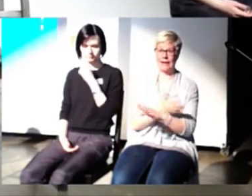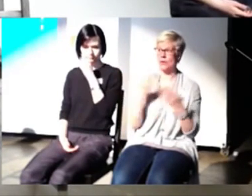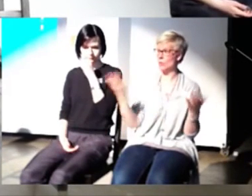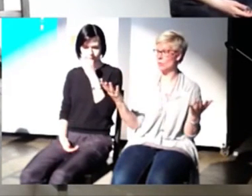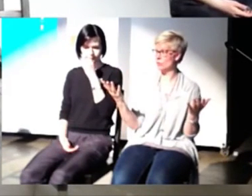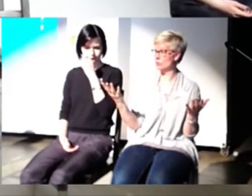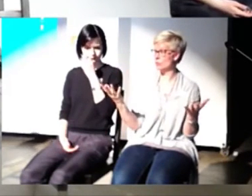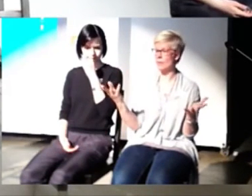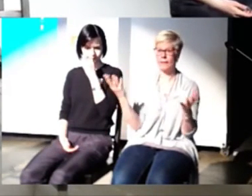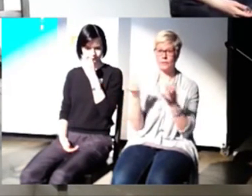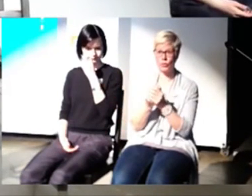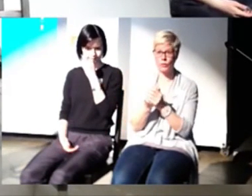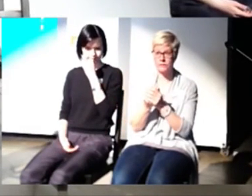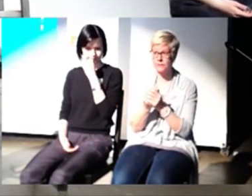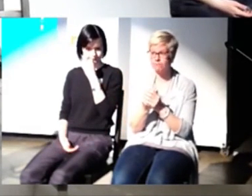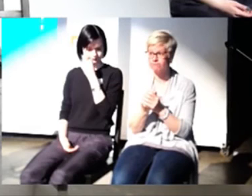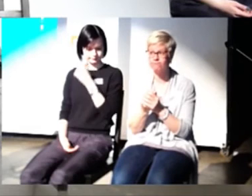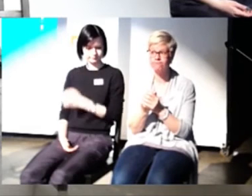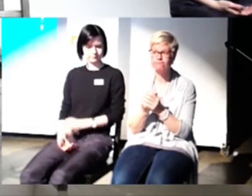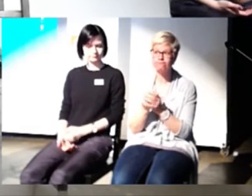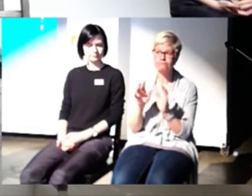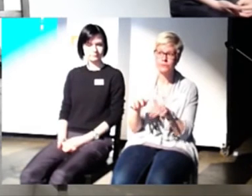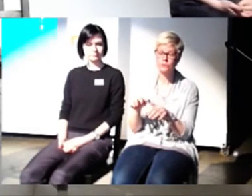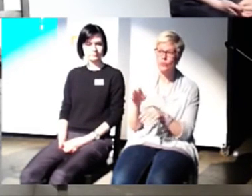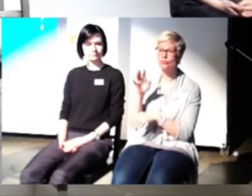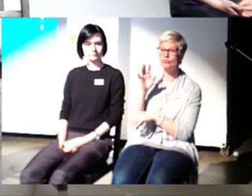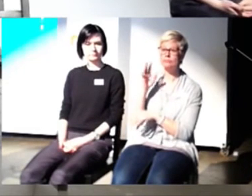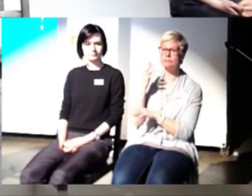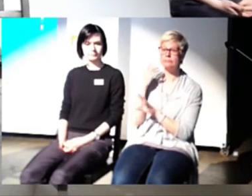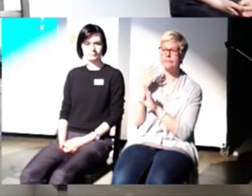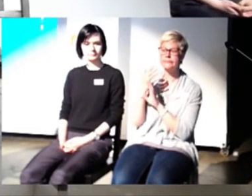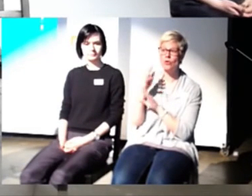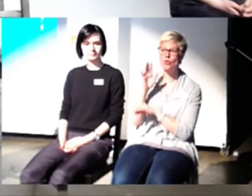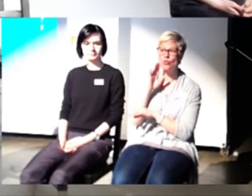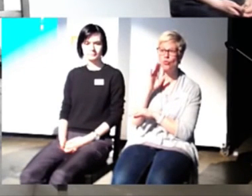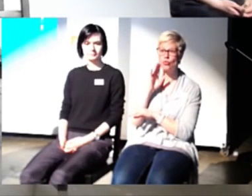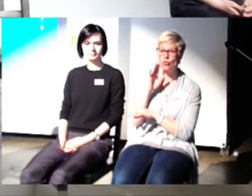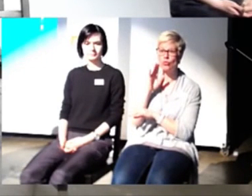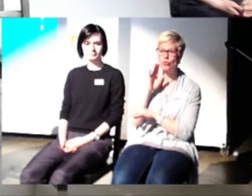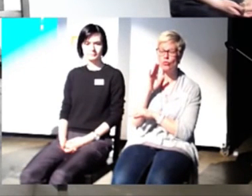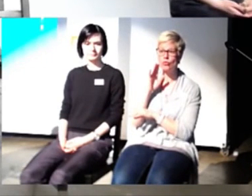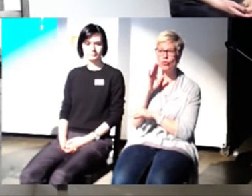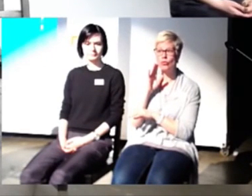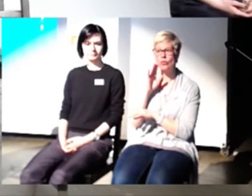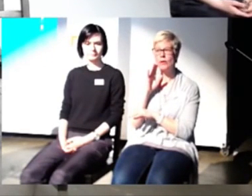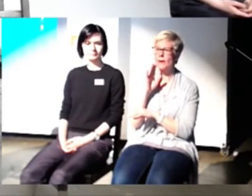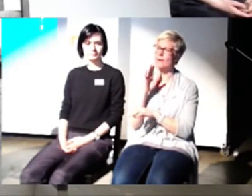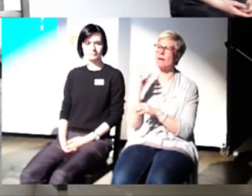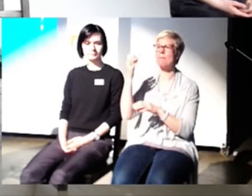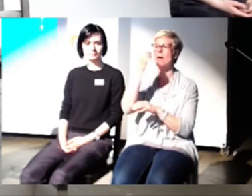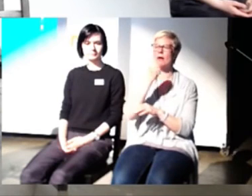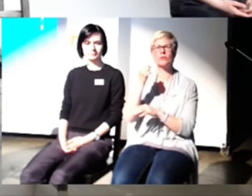yhdessä kuultu näistä vähän näistä mahdollisuuksista, sitä kuvaa meidän silmien eteen vuotu, niin